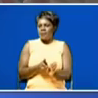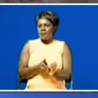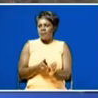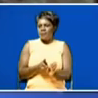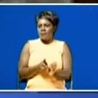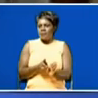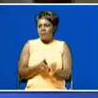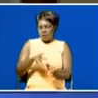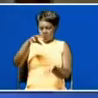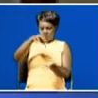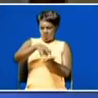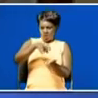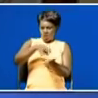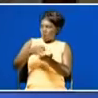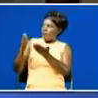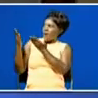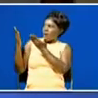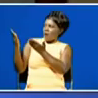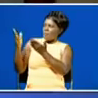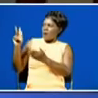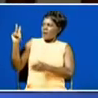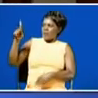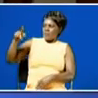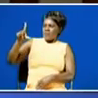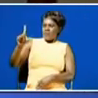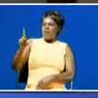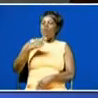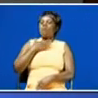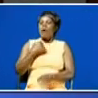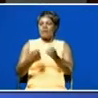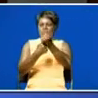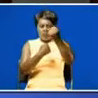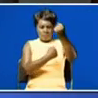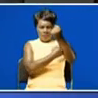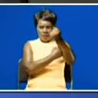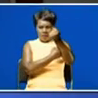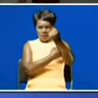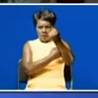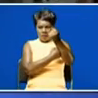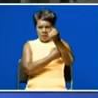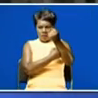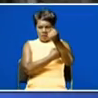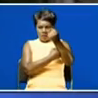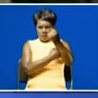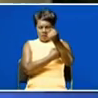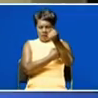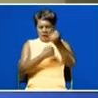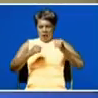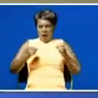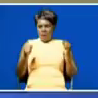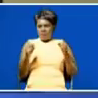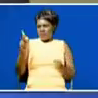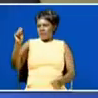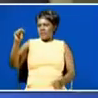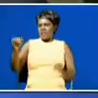Na ndio taswira ilivyo hapa KPL huku wakitafuta mdhamini, na mfurahi sana haswa ule ujio ule wa